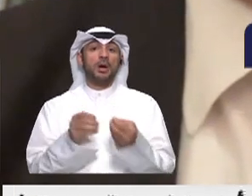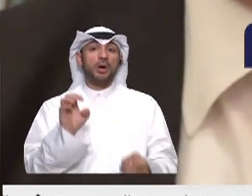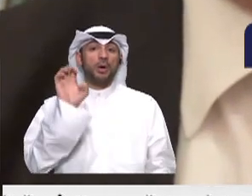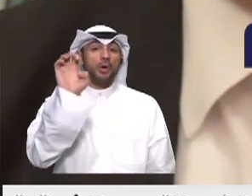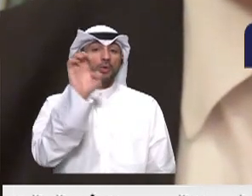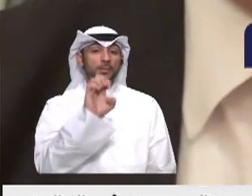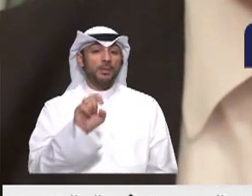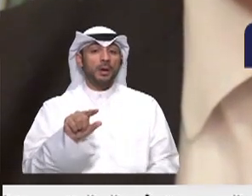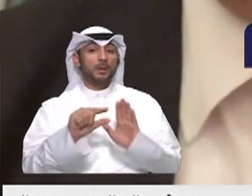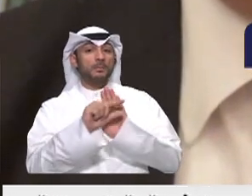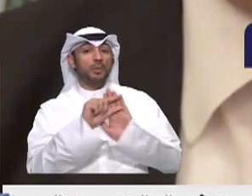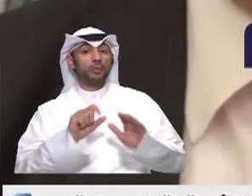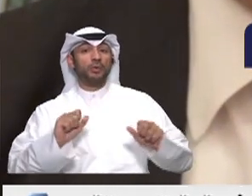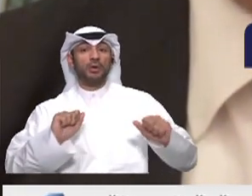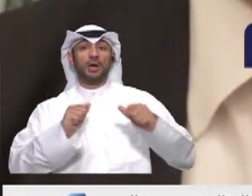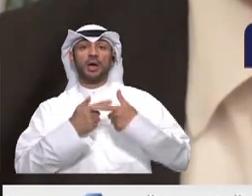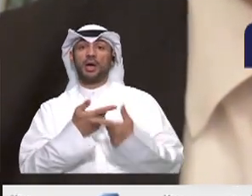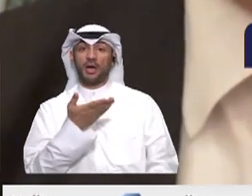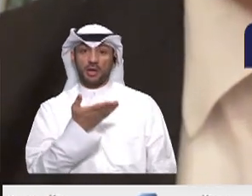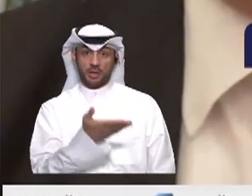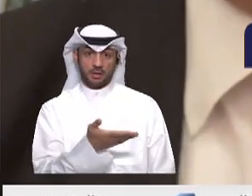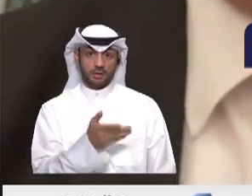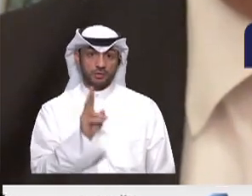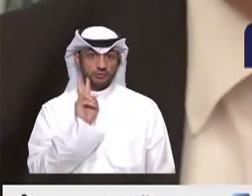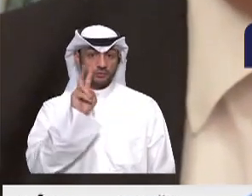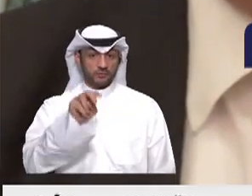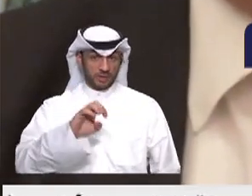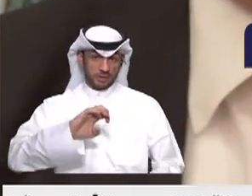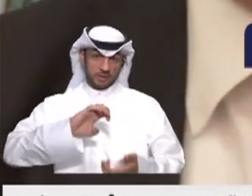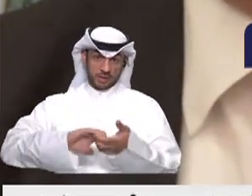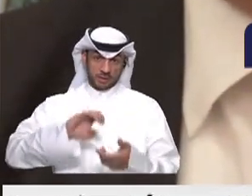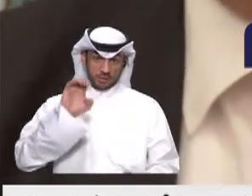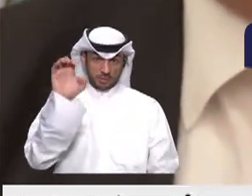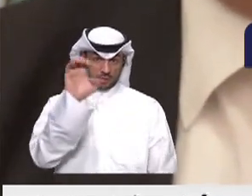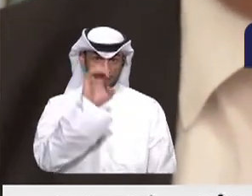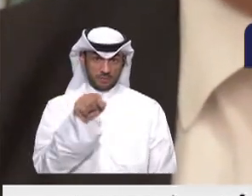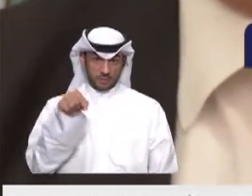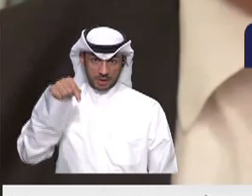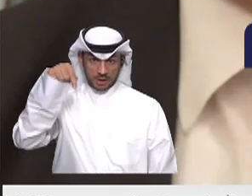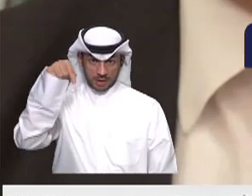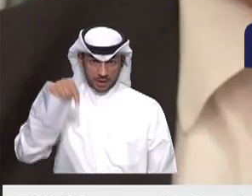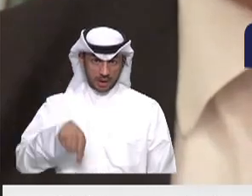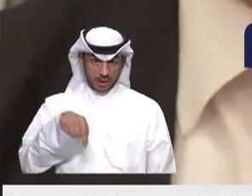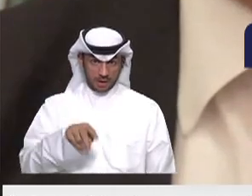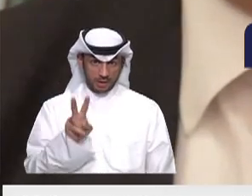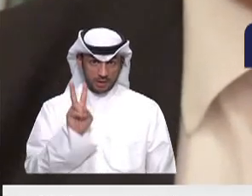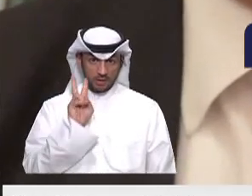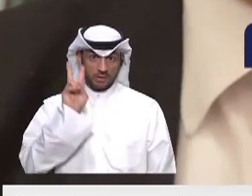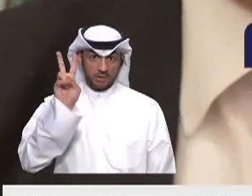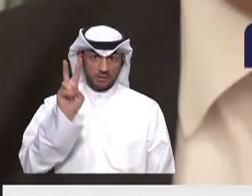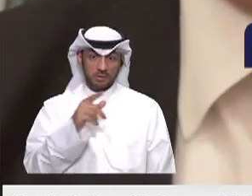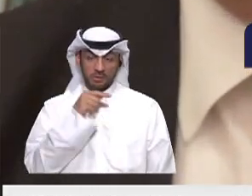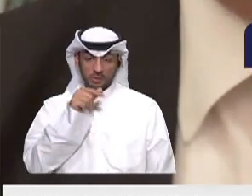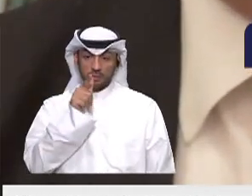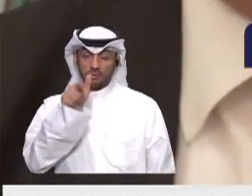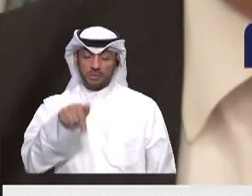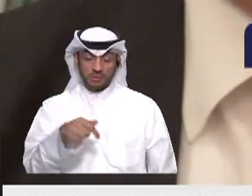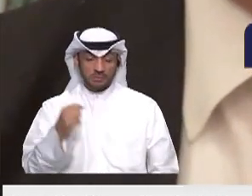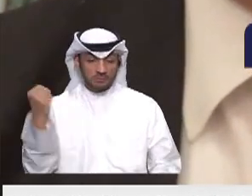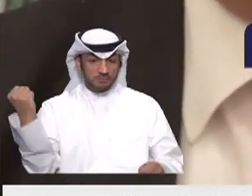ولكن ما يلاحظ بأن دول الاتحاد الأوروبي حاليا ليست لديها القدرة